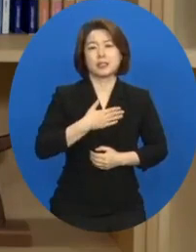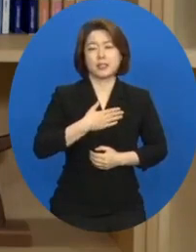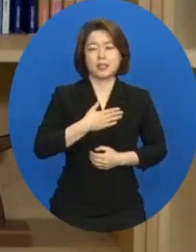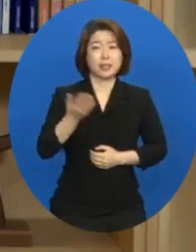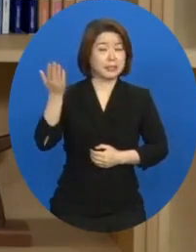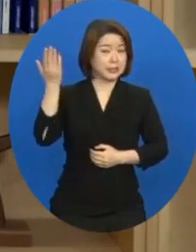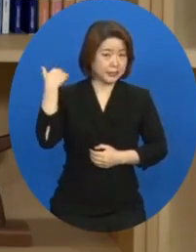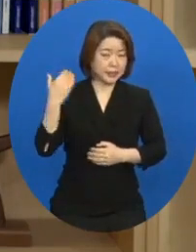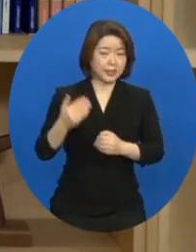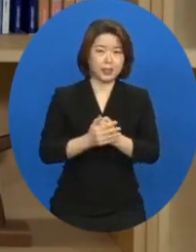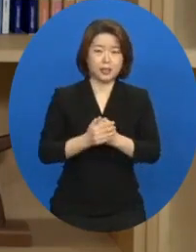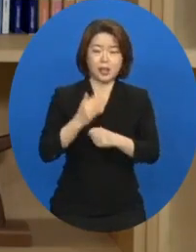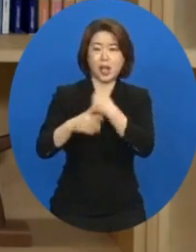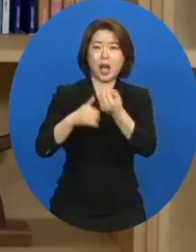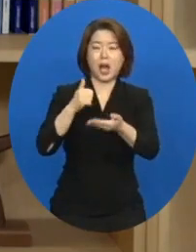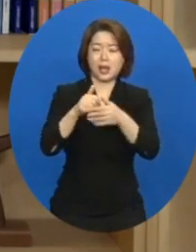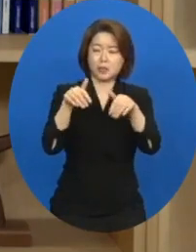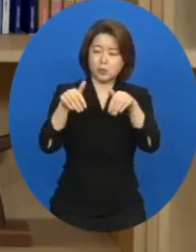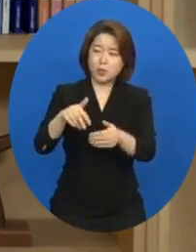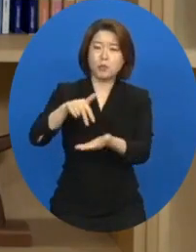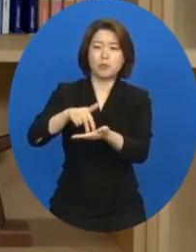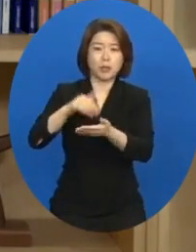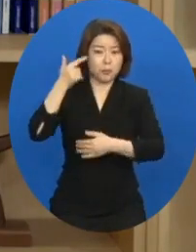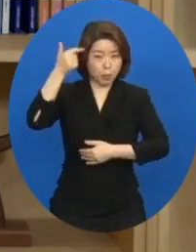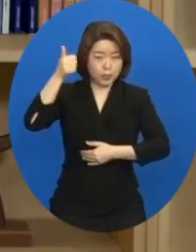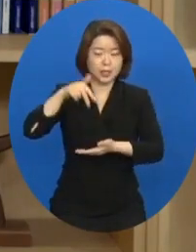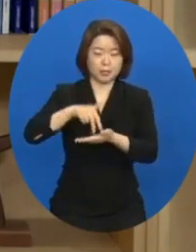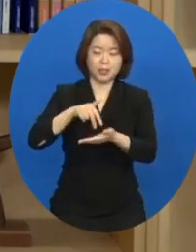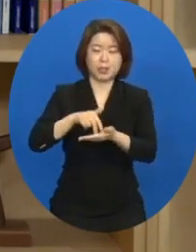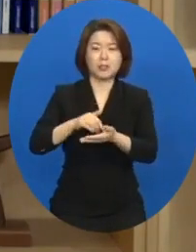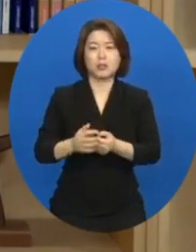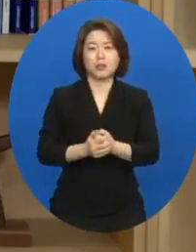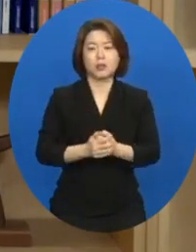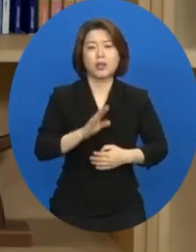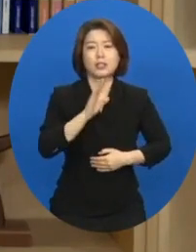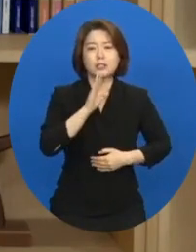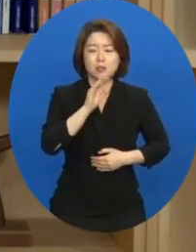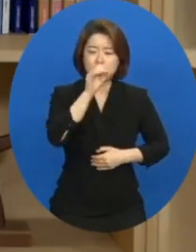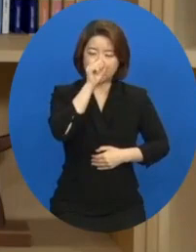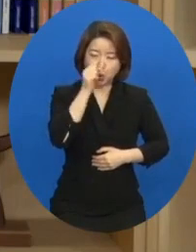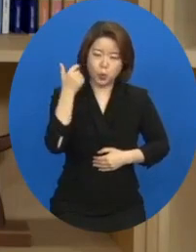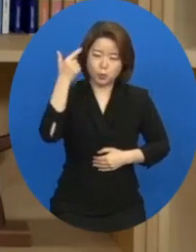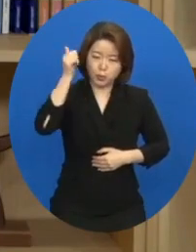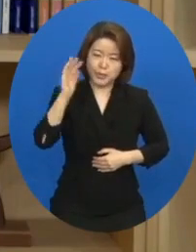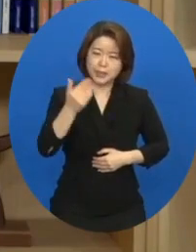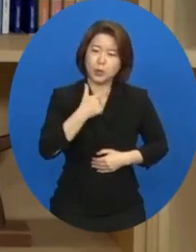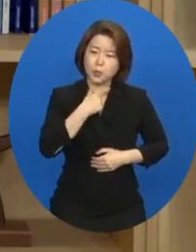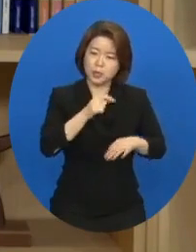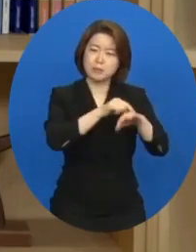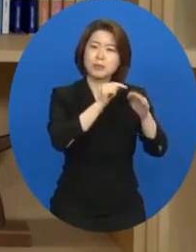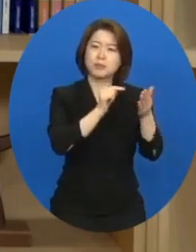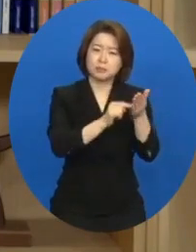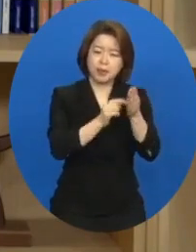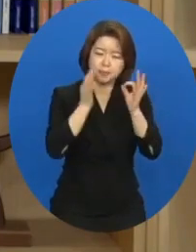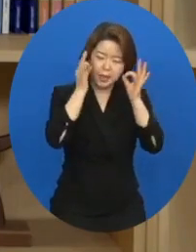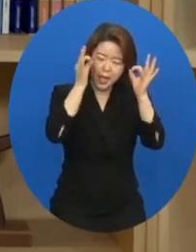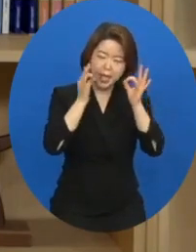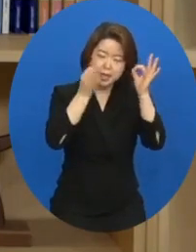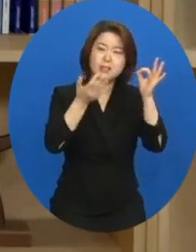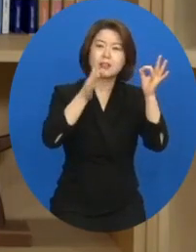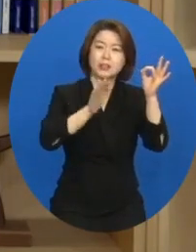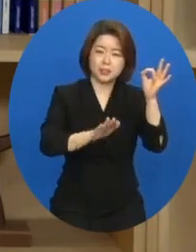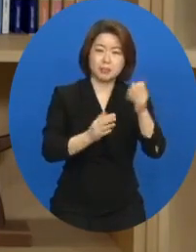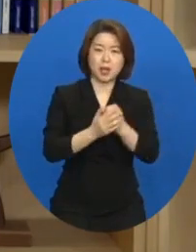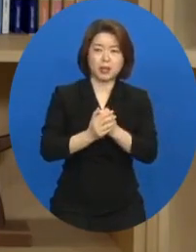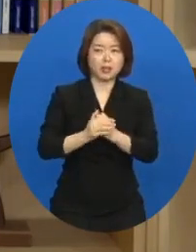동안의 하나님의 종으로 목사로 정말 좋은 목사가 되고 싶은 마음에 에는 썼지 마